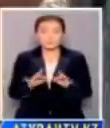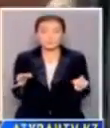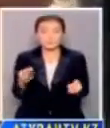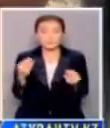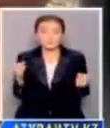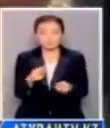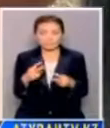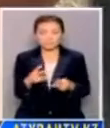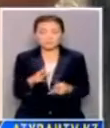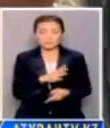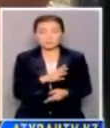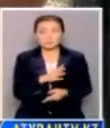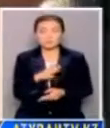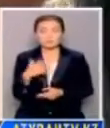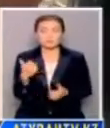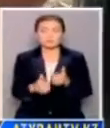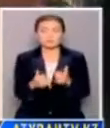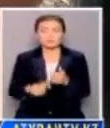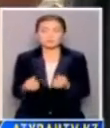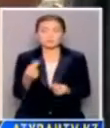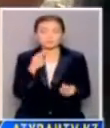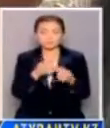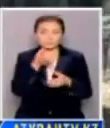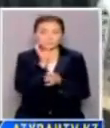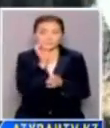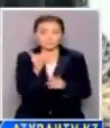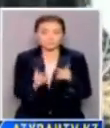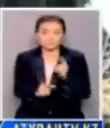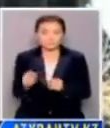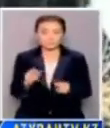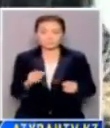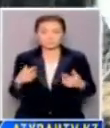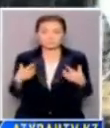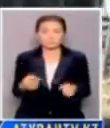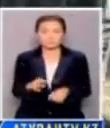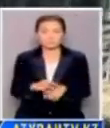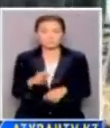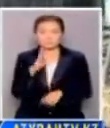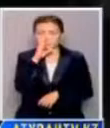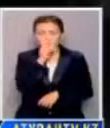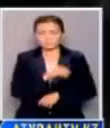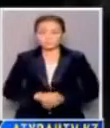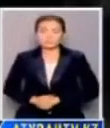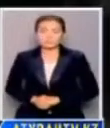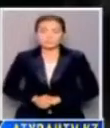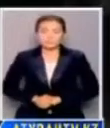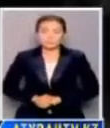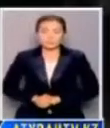был свидетелем того, как от ежедневного употребления парного кобыльего молока больные выздоравливали.